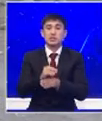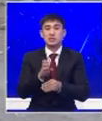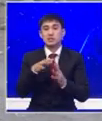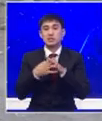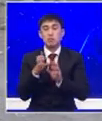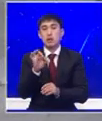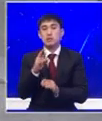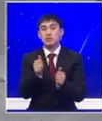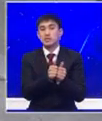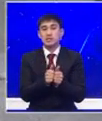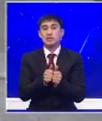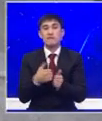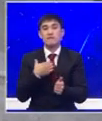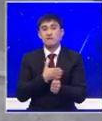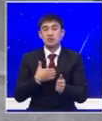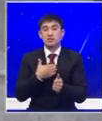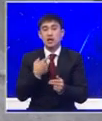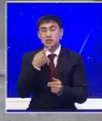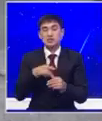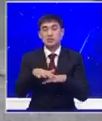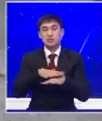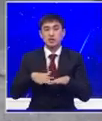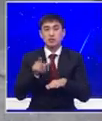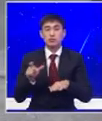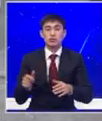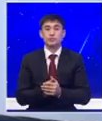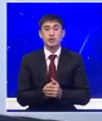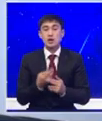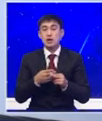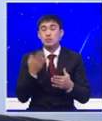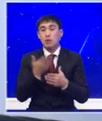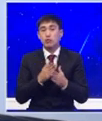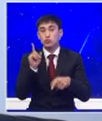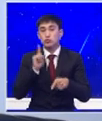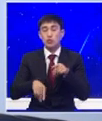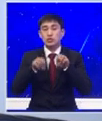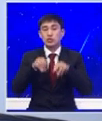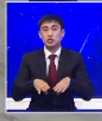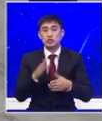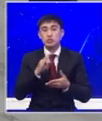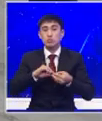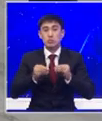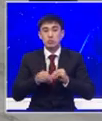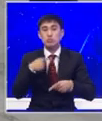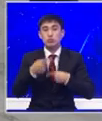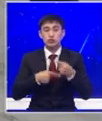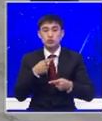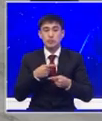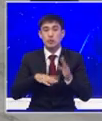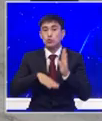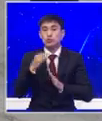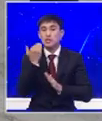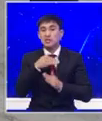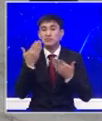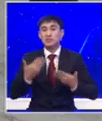Байдыбек к соседнему стратегически важный, резюмируют жители населенного пункта. Ведь это поможет ускорить решение существующих проблем в будущем и улучшить